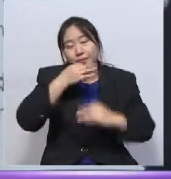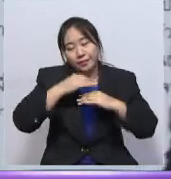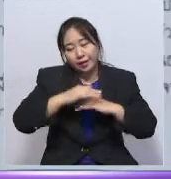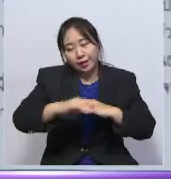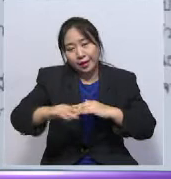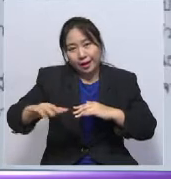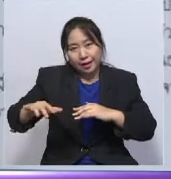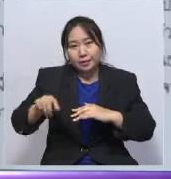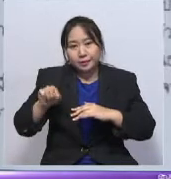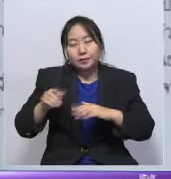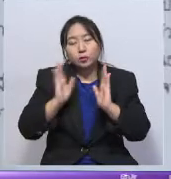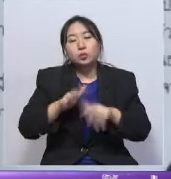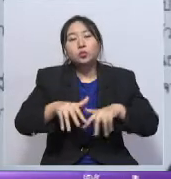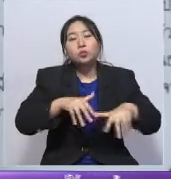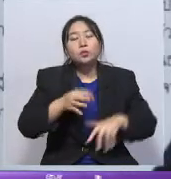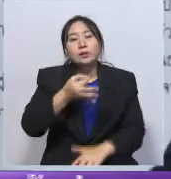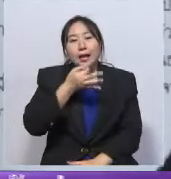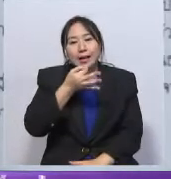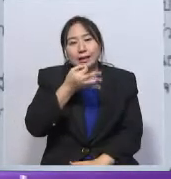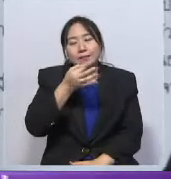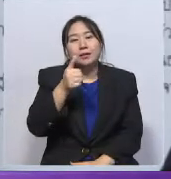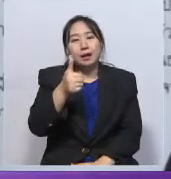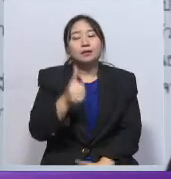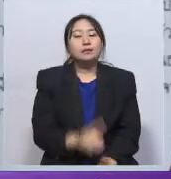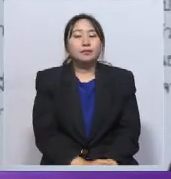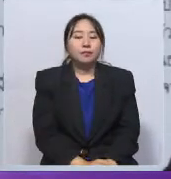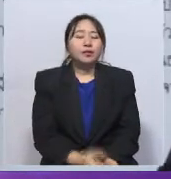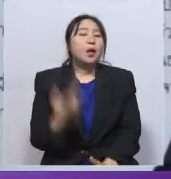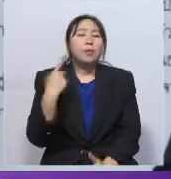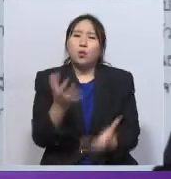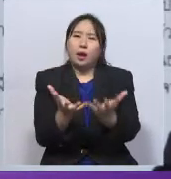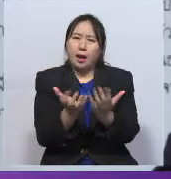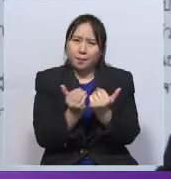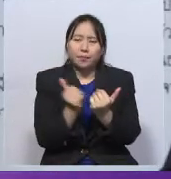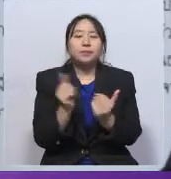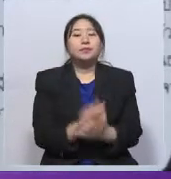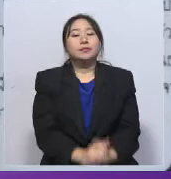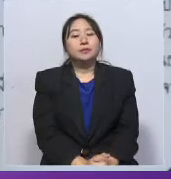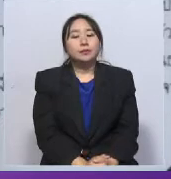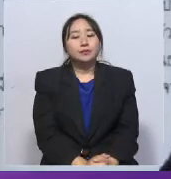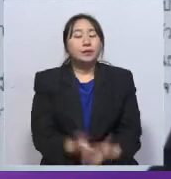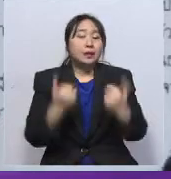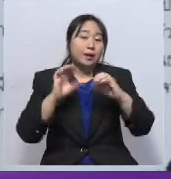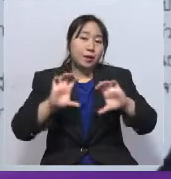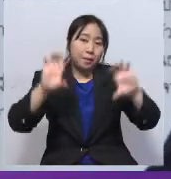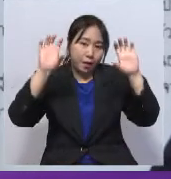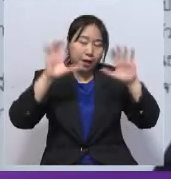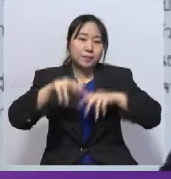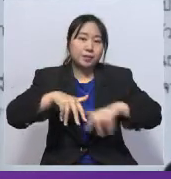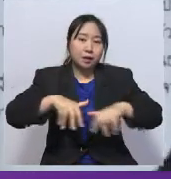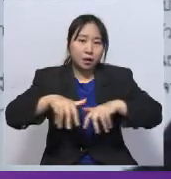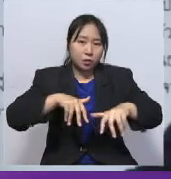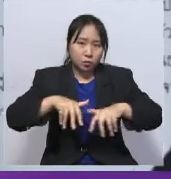นสิ่งรอบๆที่อยู่รอบๆเนี้ยได้ประโยชน์มหาศาลนั้นทั้งรัฐบาลทั้งภาคประชาช